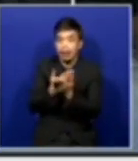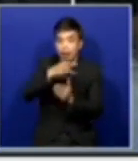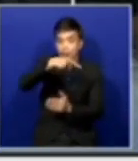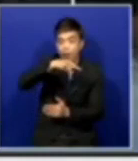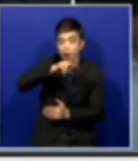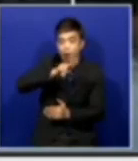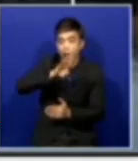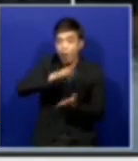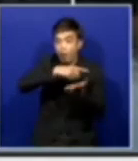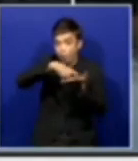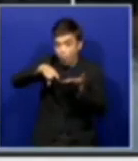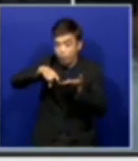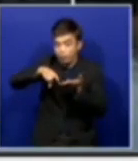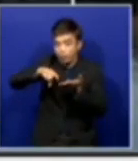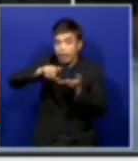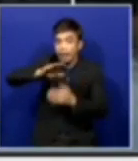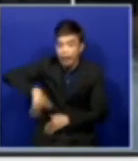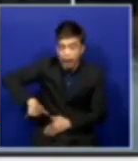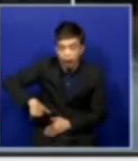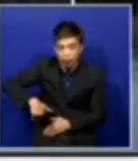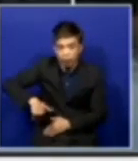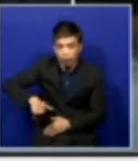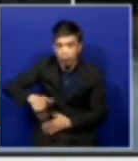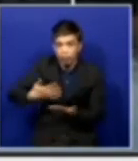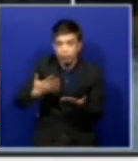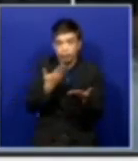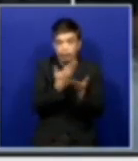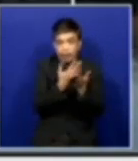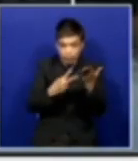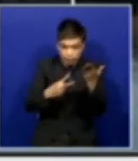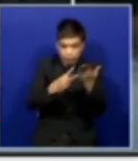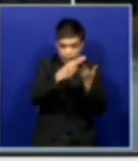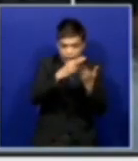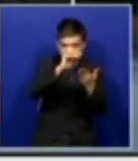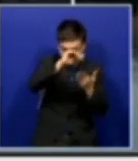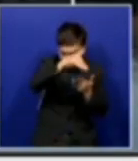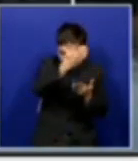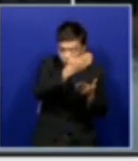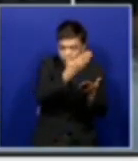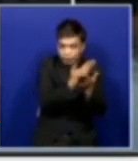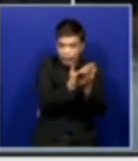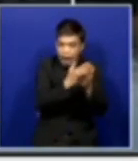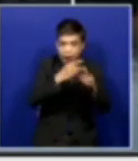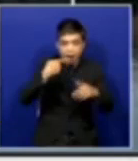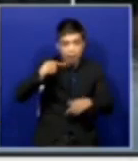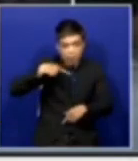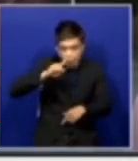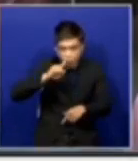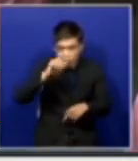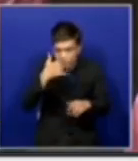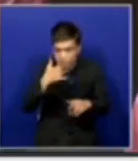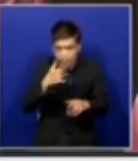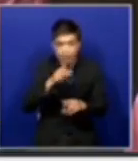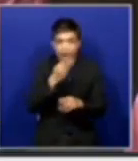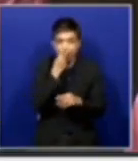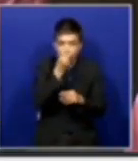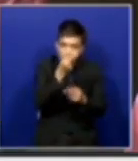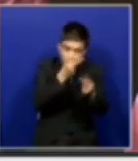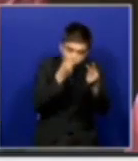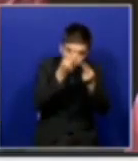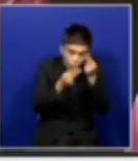นนะครับเพราะว่าการตัดเงินที่ไม่จำเป็นเนี่ยนะครับเราต้องตัดก่อนนะครับไม่ว่าจะเป็นงบดูงานงบประชุมหรืองบไม่เร่งด่วนน